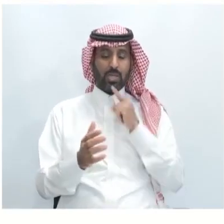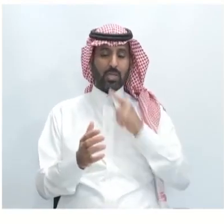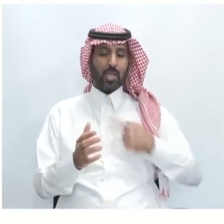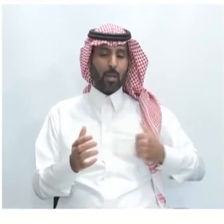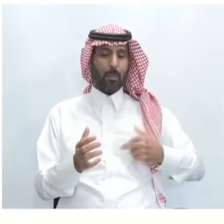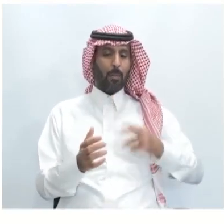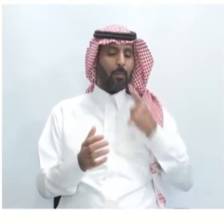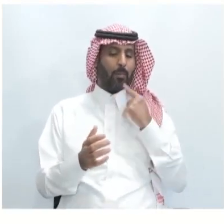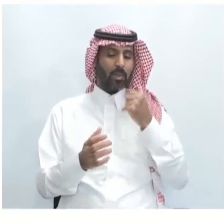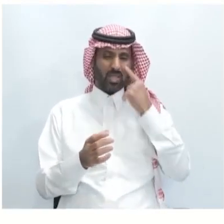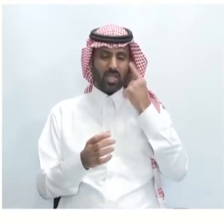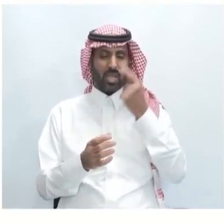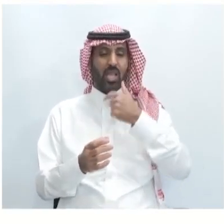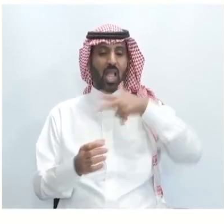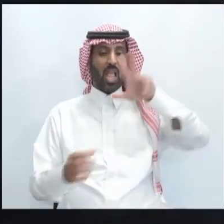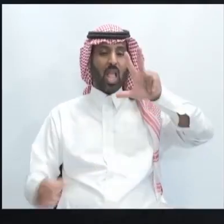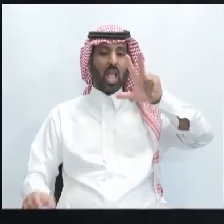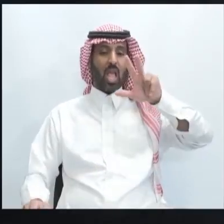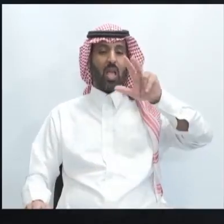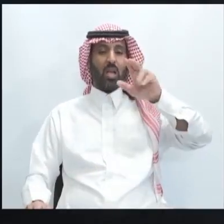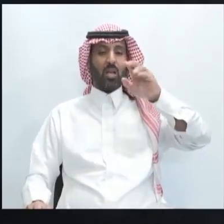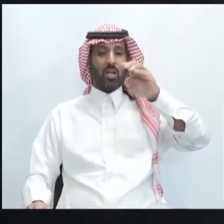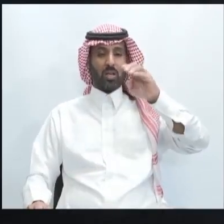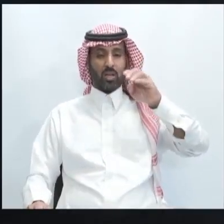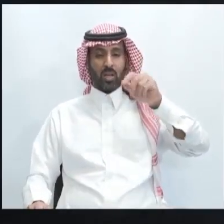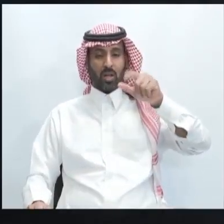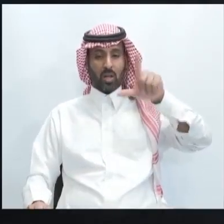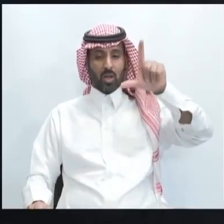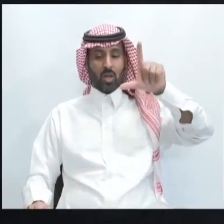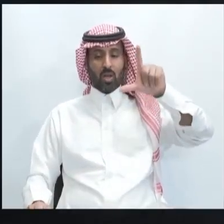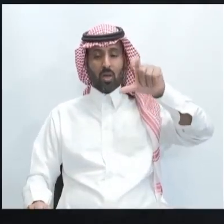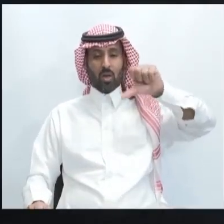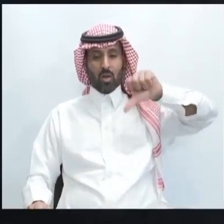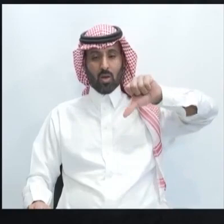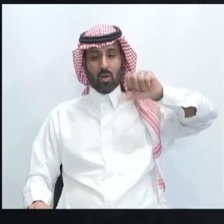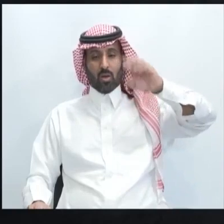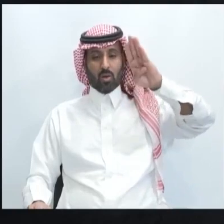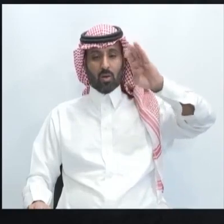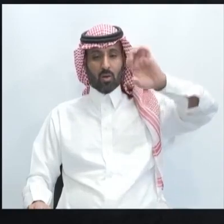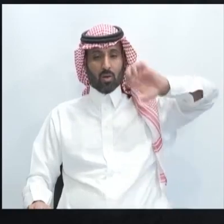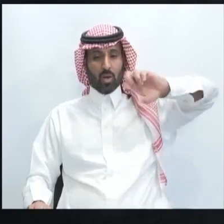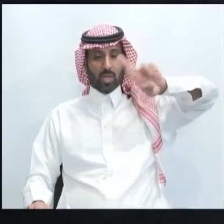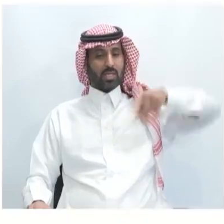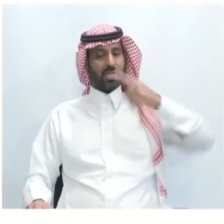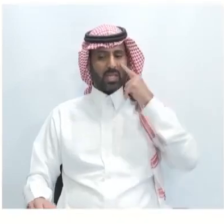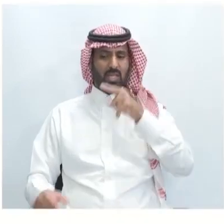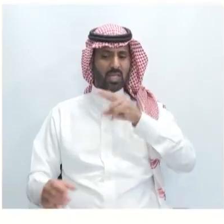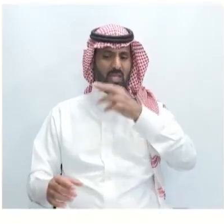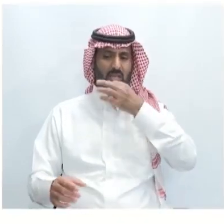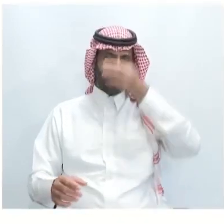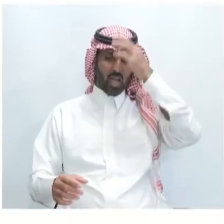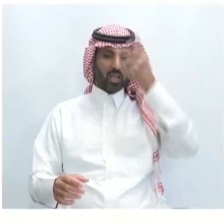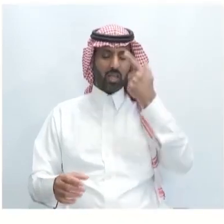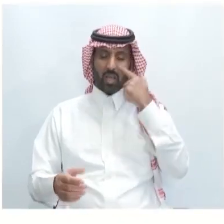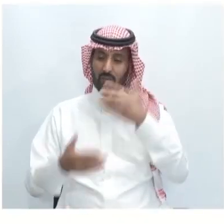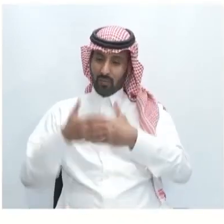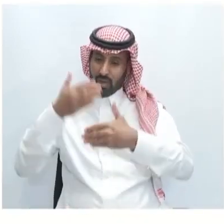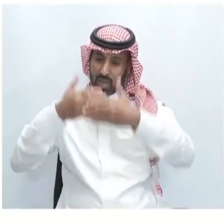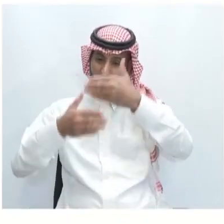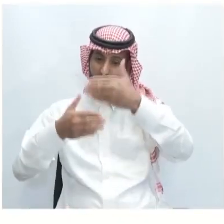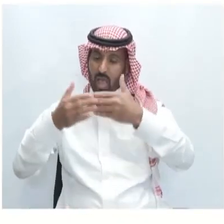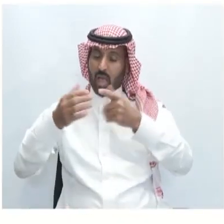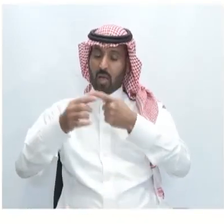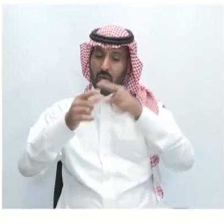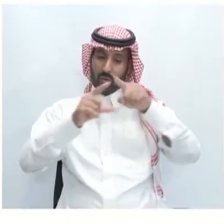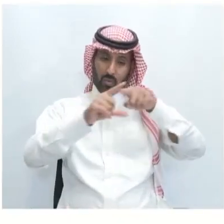متشكلين للجلوكوز متشكلين للجلوكوز لدينا متشكل هندسي ولدينا متشكل بنائي اذا الفركتوز